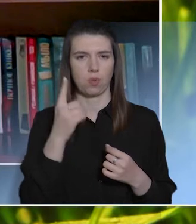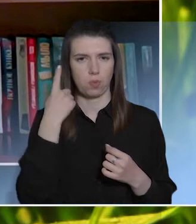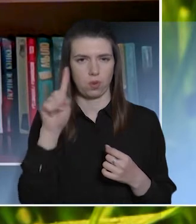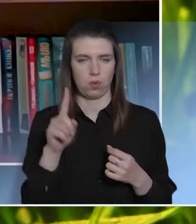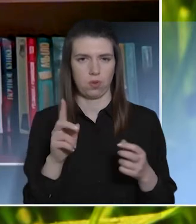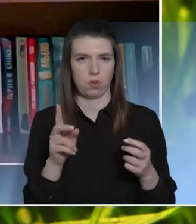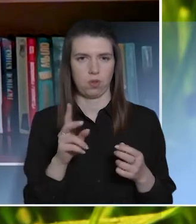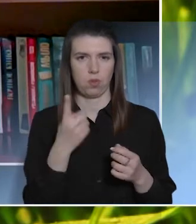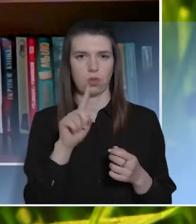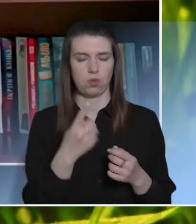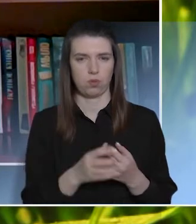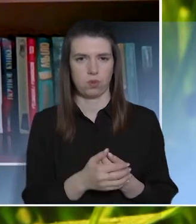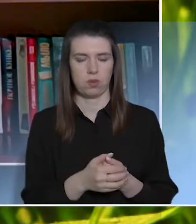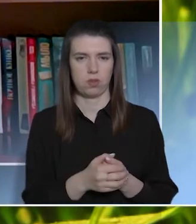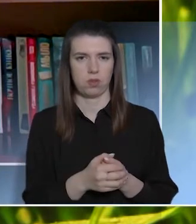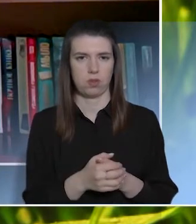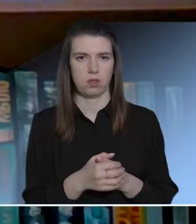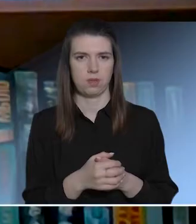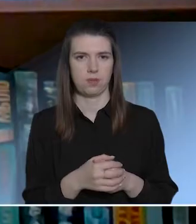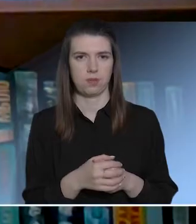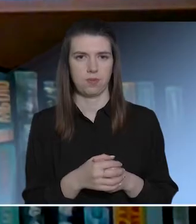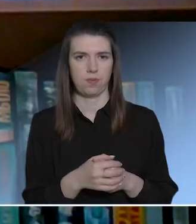были к этому предпосылки? Вообще, почему?